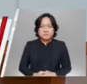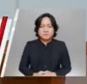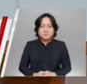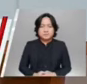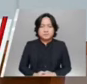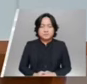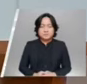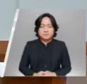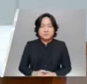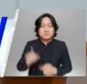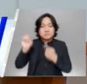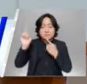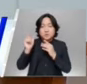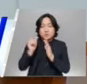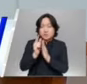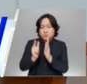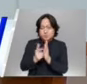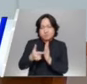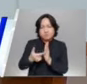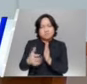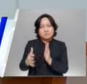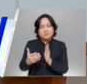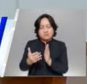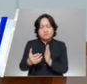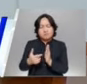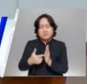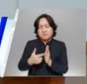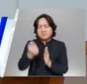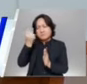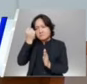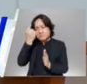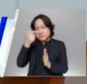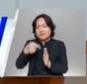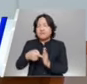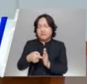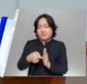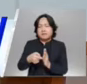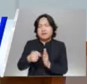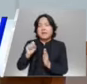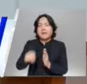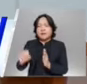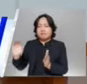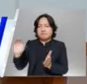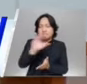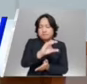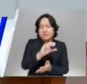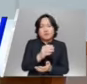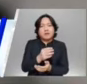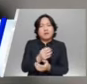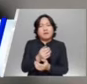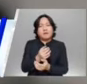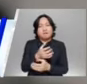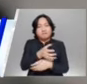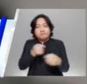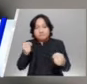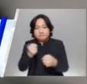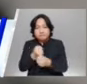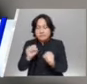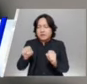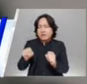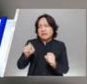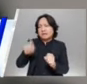we speak, we understand that there is a pending bill para ma-improve itong batas. Bukod sa